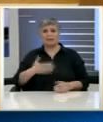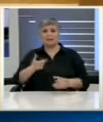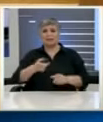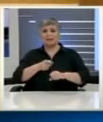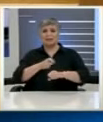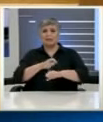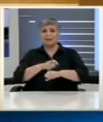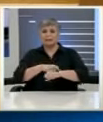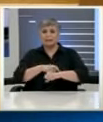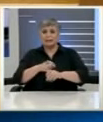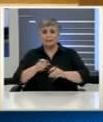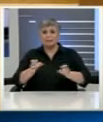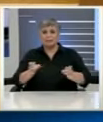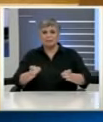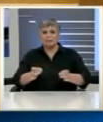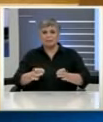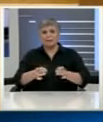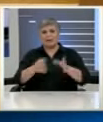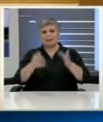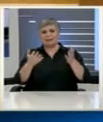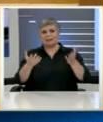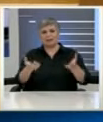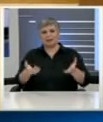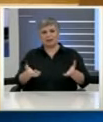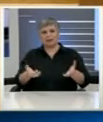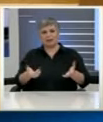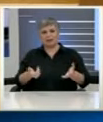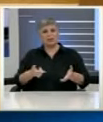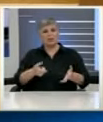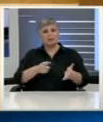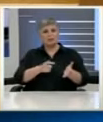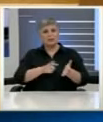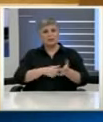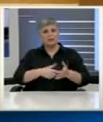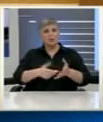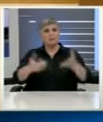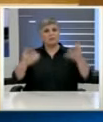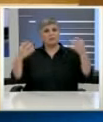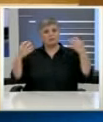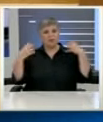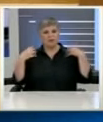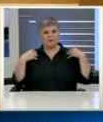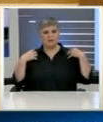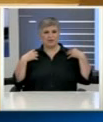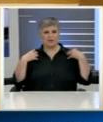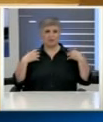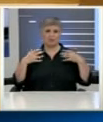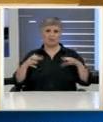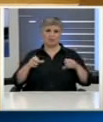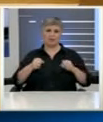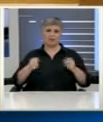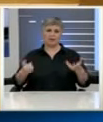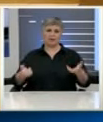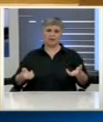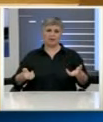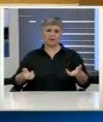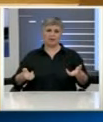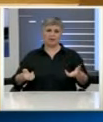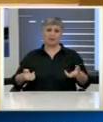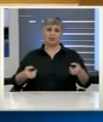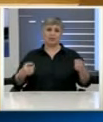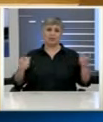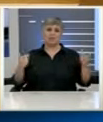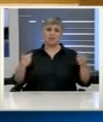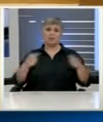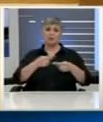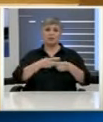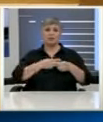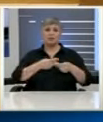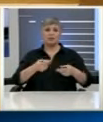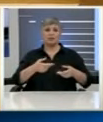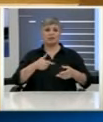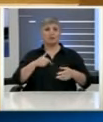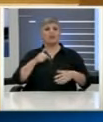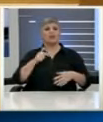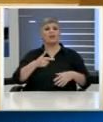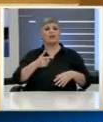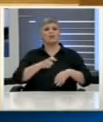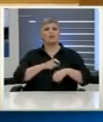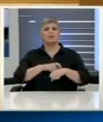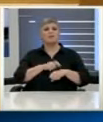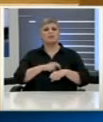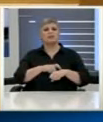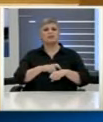στιγμή αναλάβετε επιτέλους κύριε τσίπρα τις ευθύνες σας και σταματήστε να είστε να είστε ένας